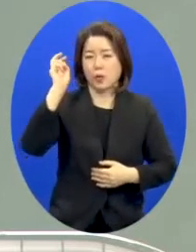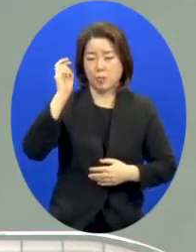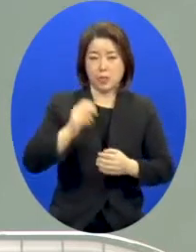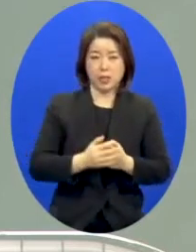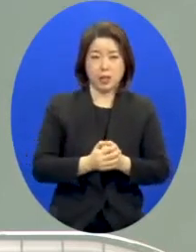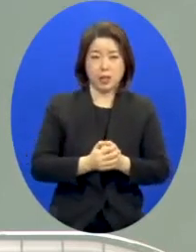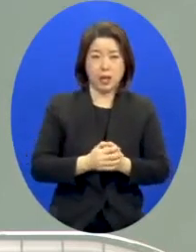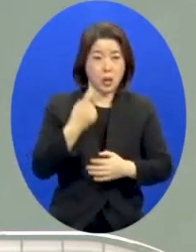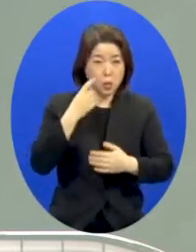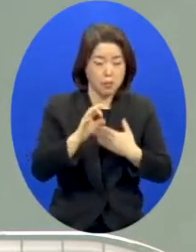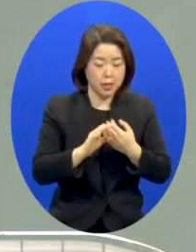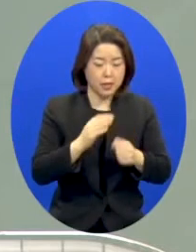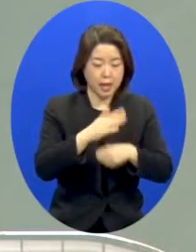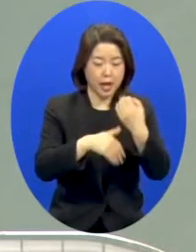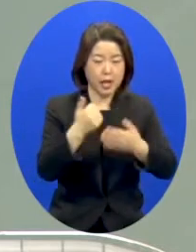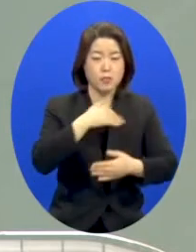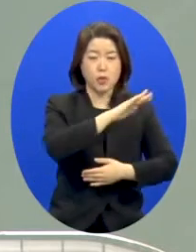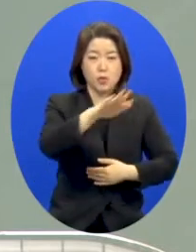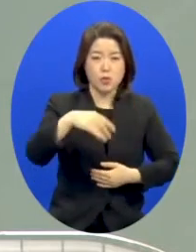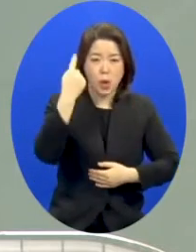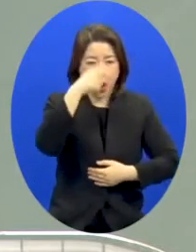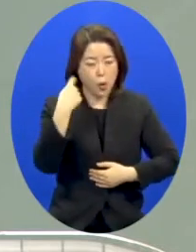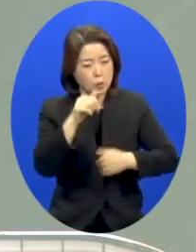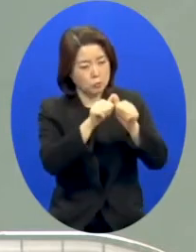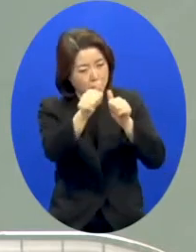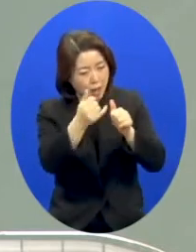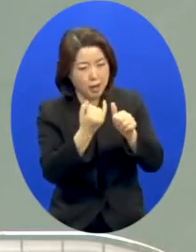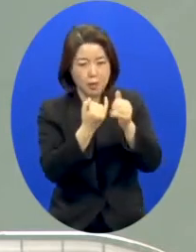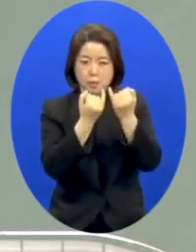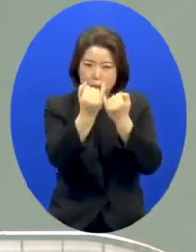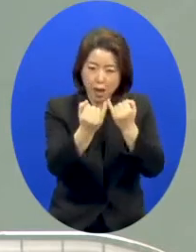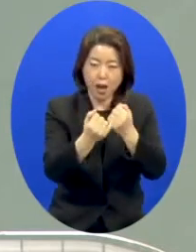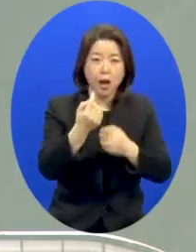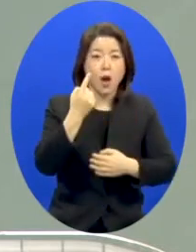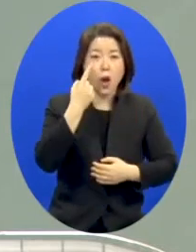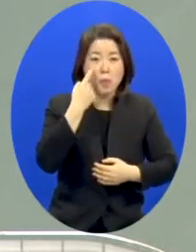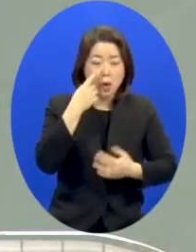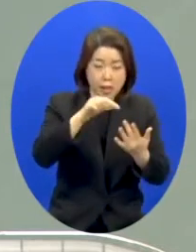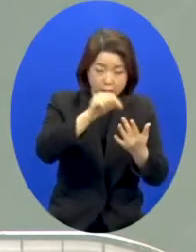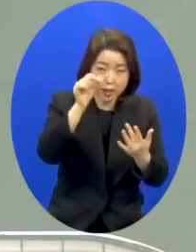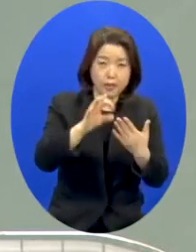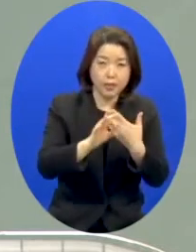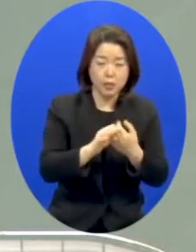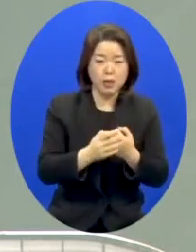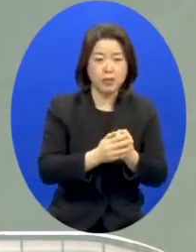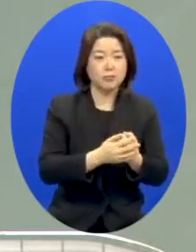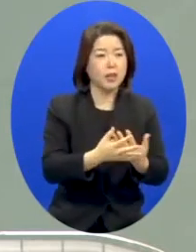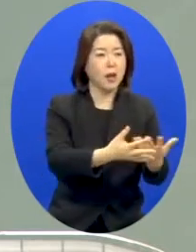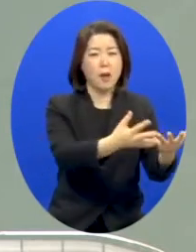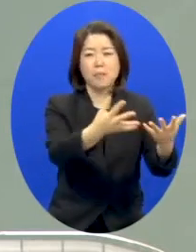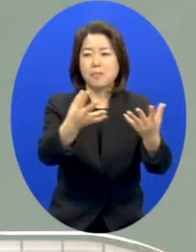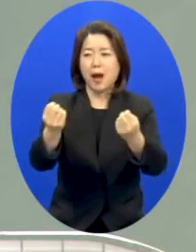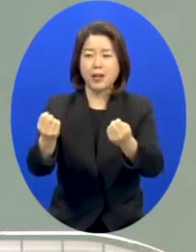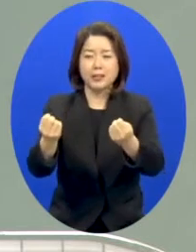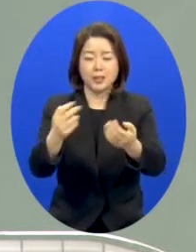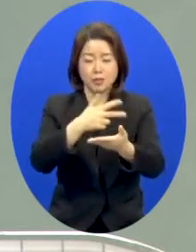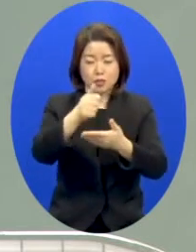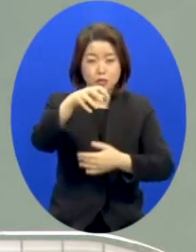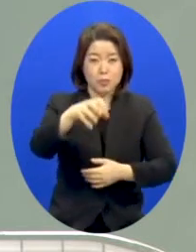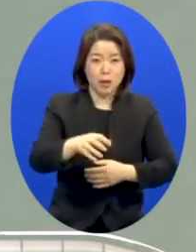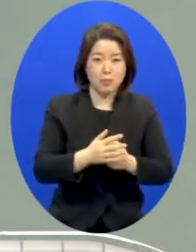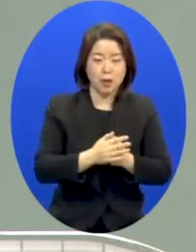하나님의 만약에 우리의 임무를 보셔서 우리를 택하신 다면 죄송하지만 상당히 많은 분들이 주님 앞에